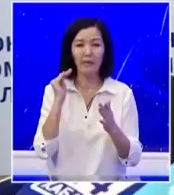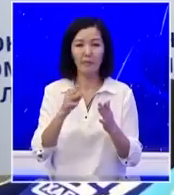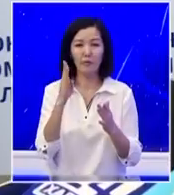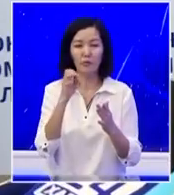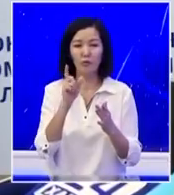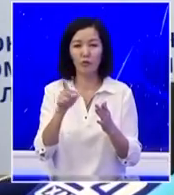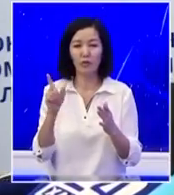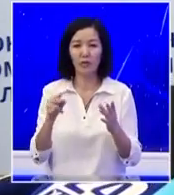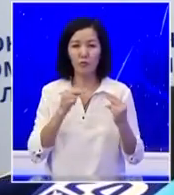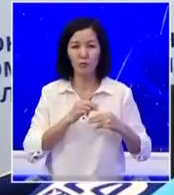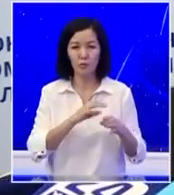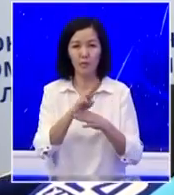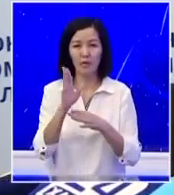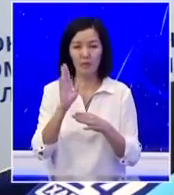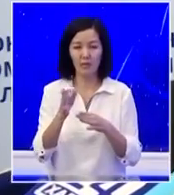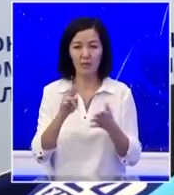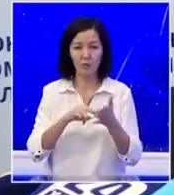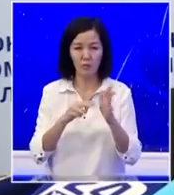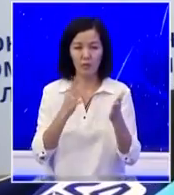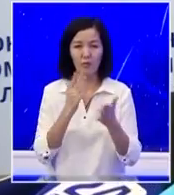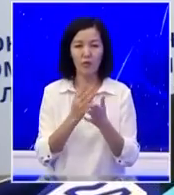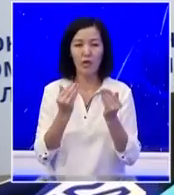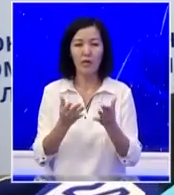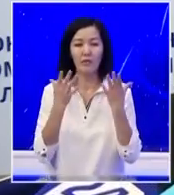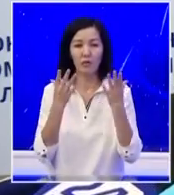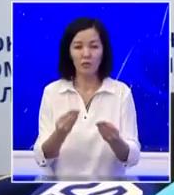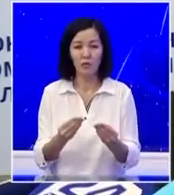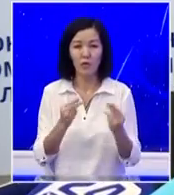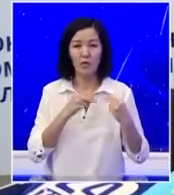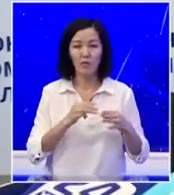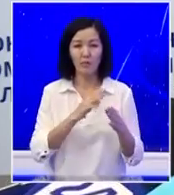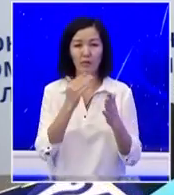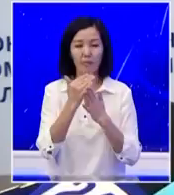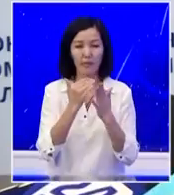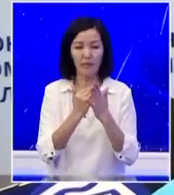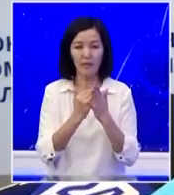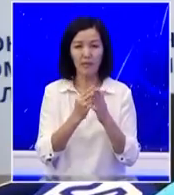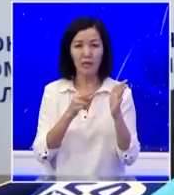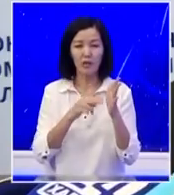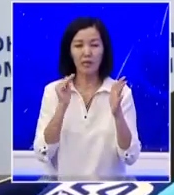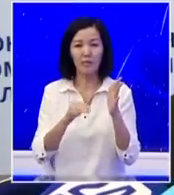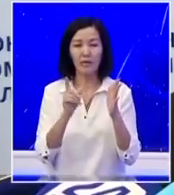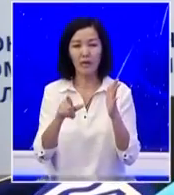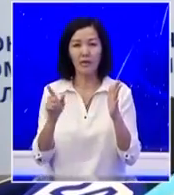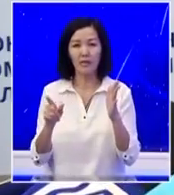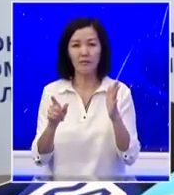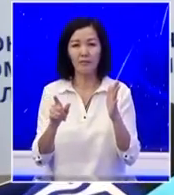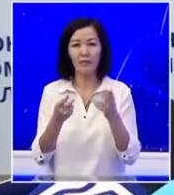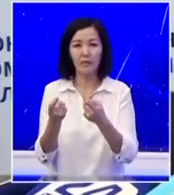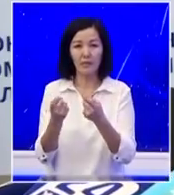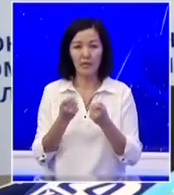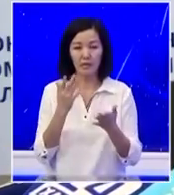40400 адам қамтылады деп отырмыз. Қазіргі күні еңбек бағдарламасына 7000-нан астам адам тартылып